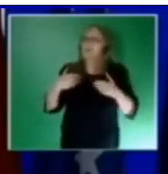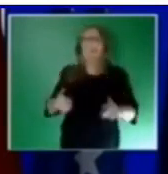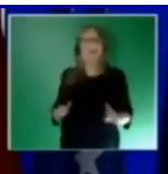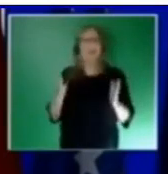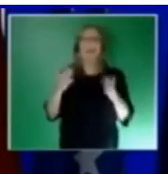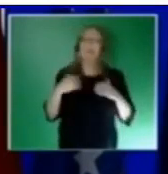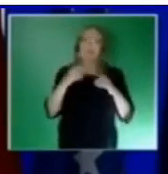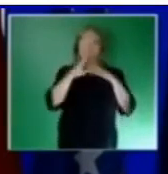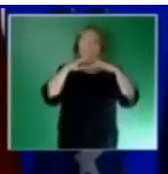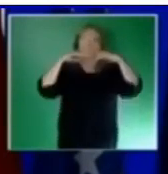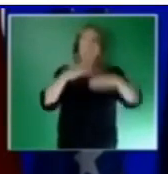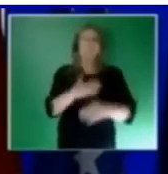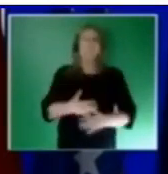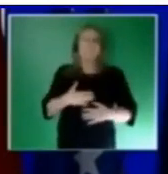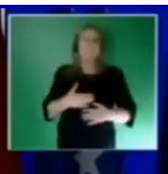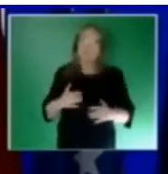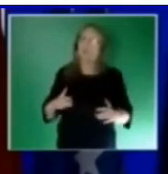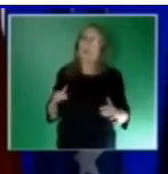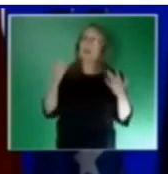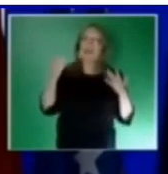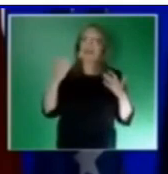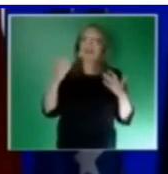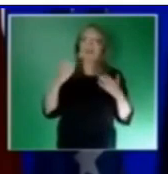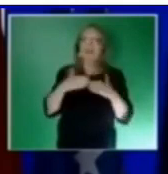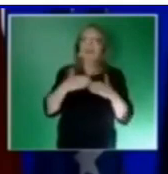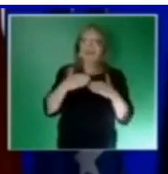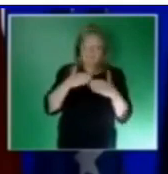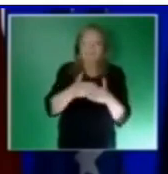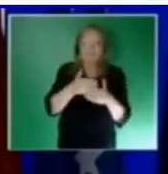la Valeo Element